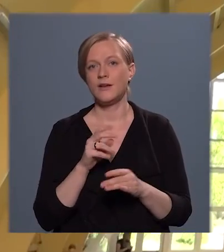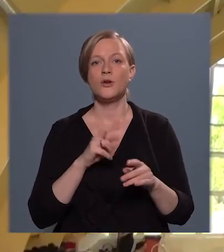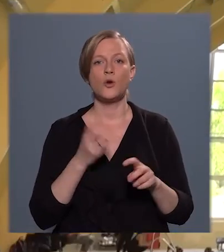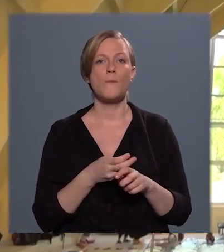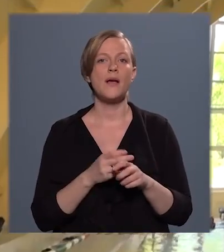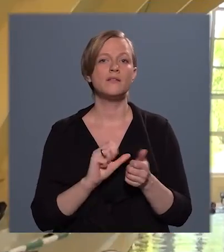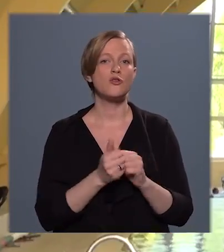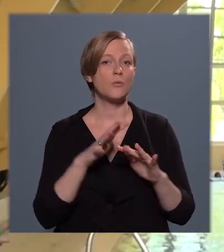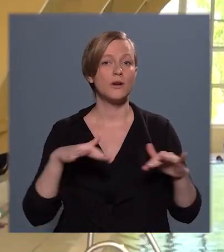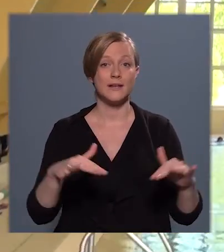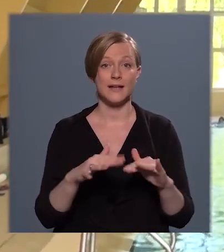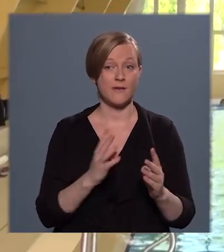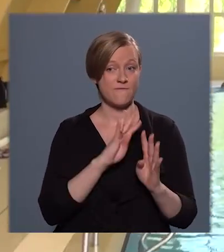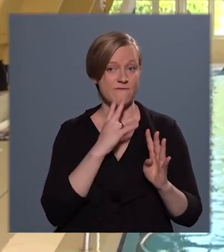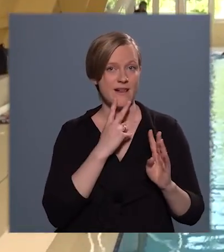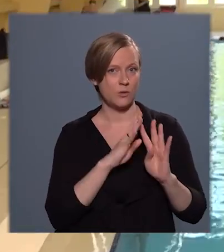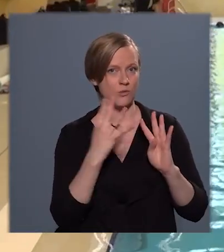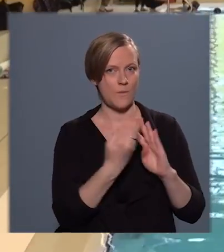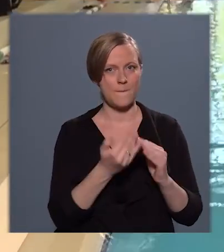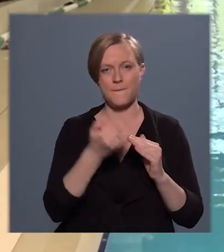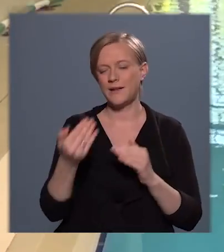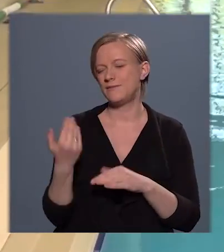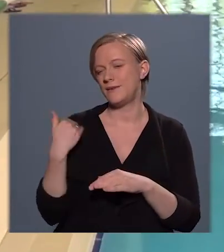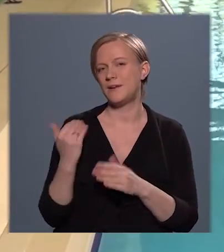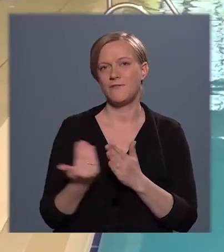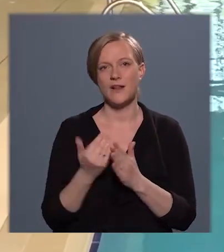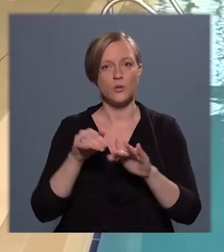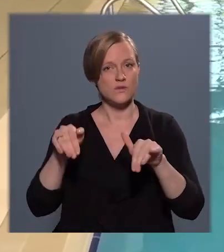hiszen a velodrom pálya mellett a nemrégiben felújított uszoda,